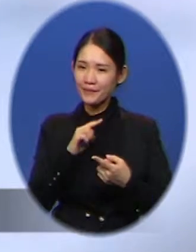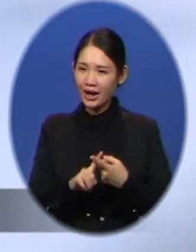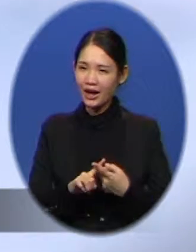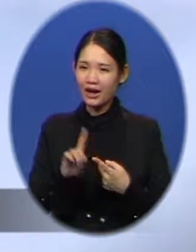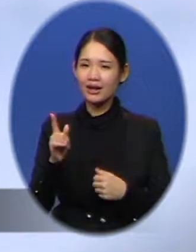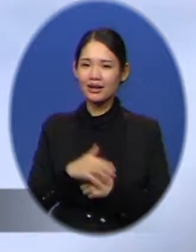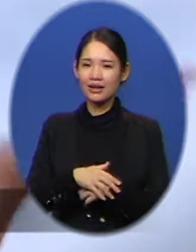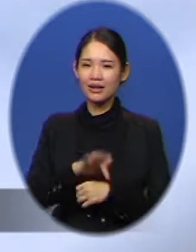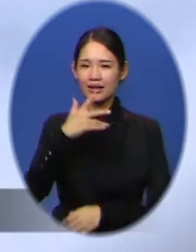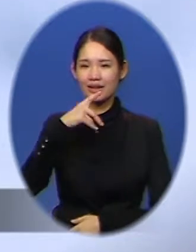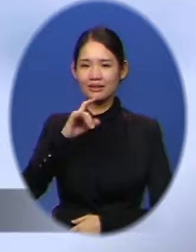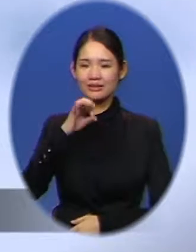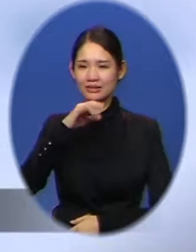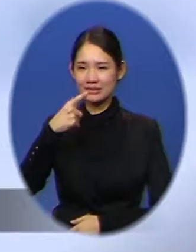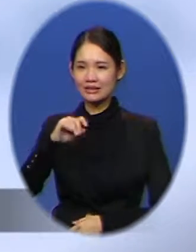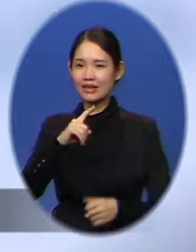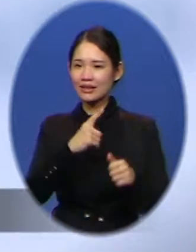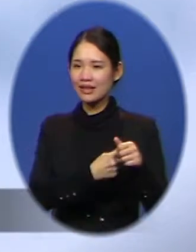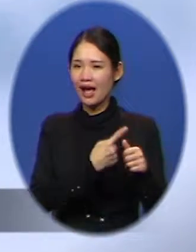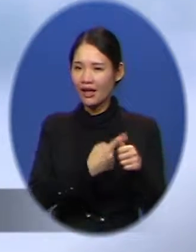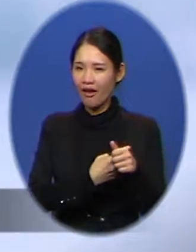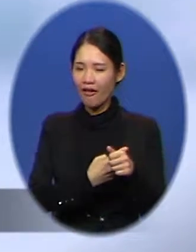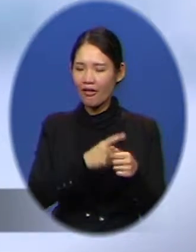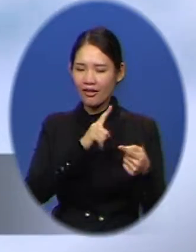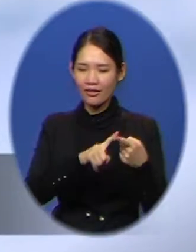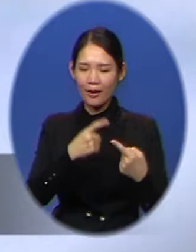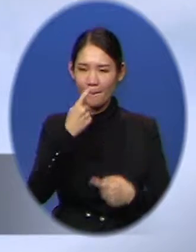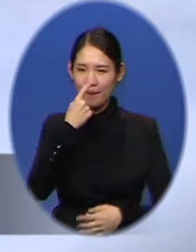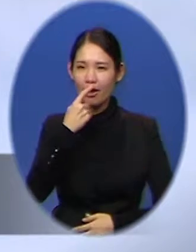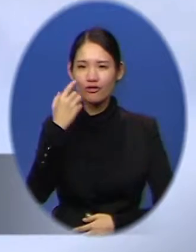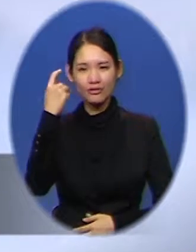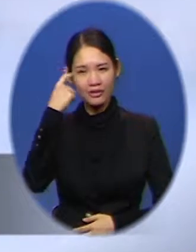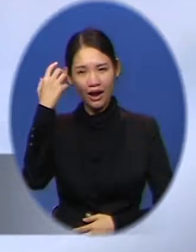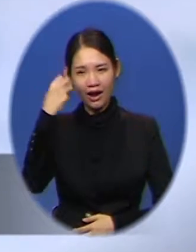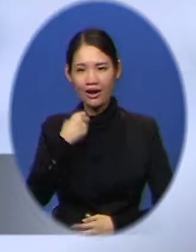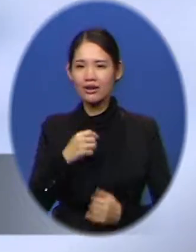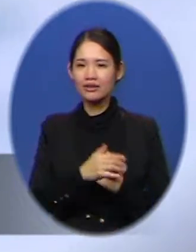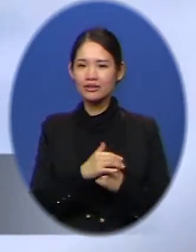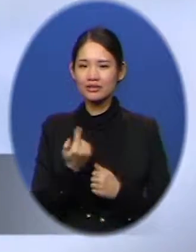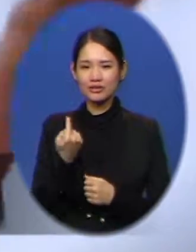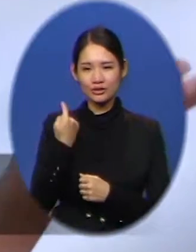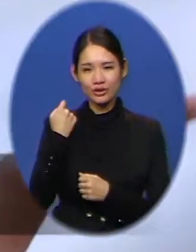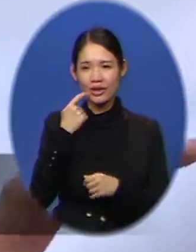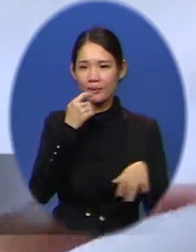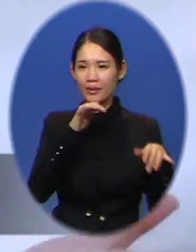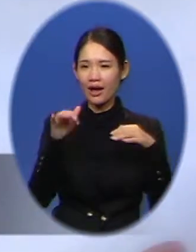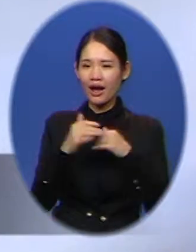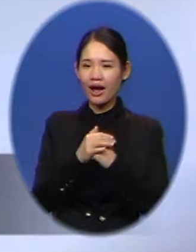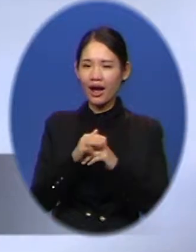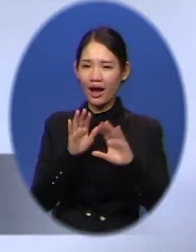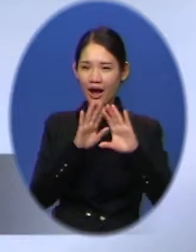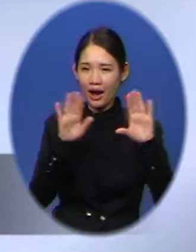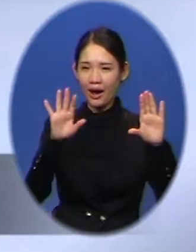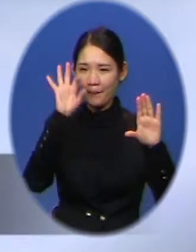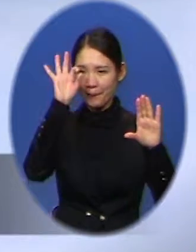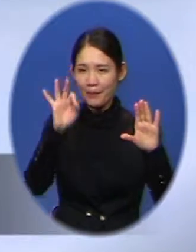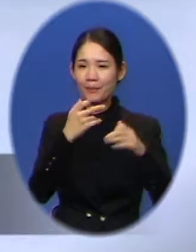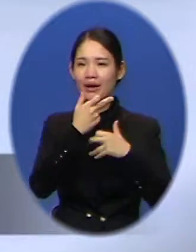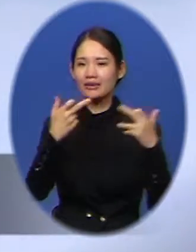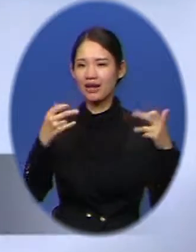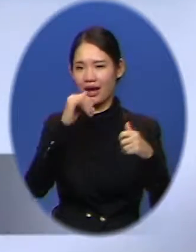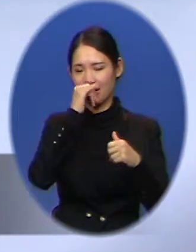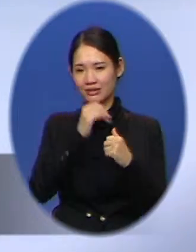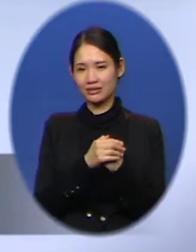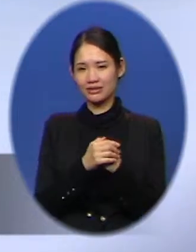건 강릉의 자연을 얻는 거. 그래서 지금도 제 뒤에는 바다가 있고 제 앞에는 산이 있거든요. 이런